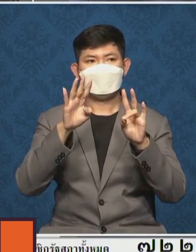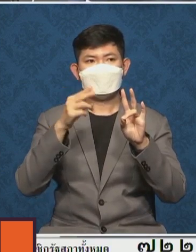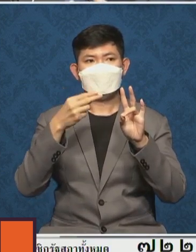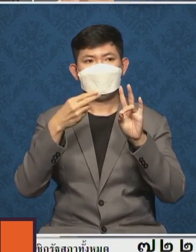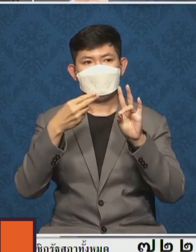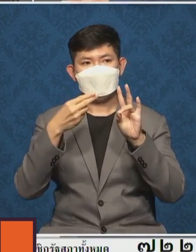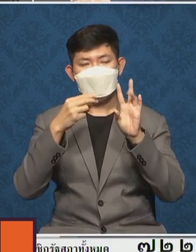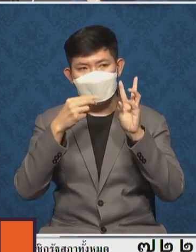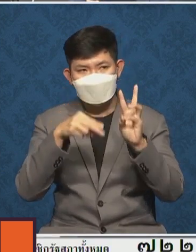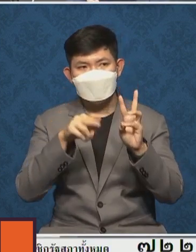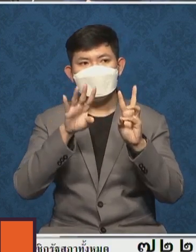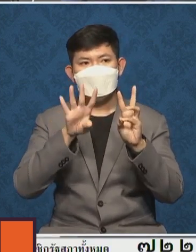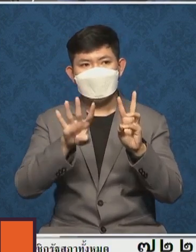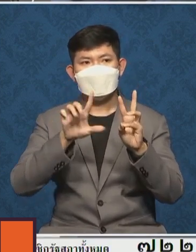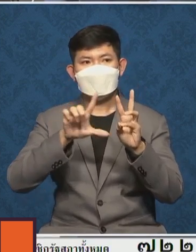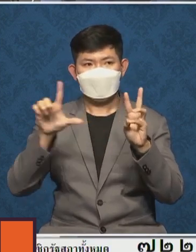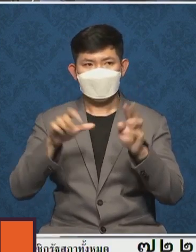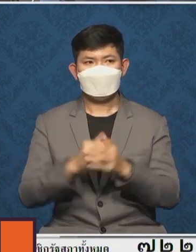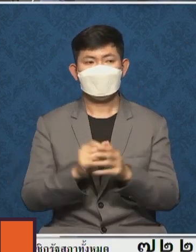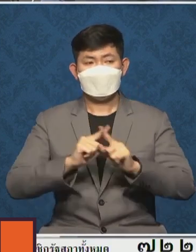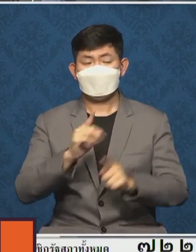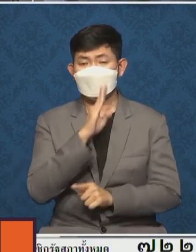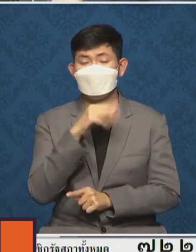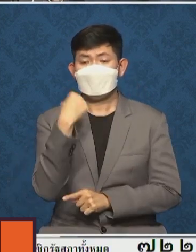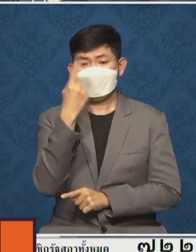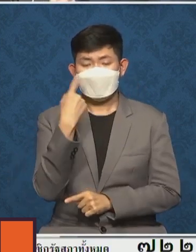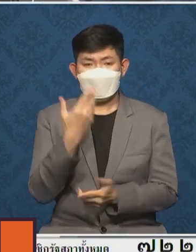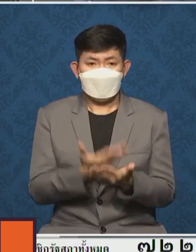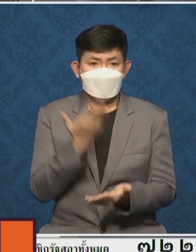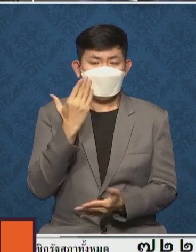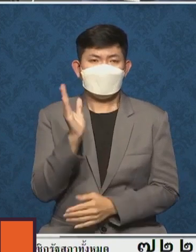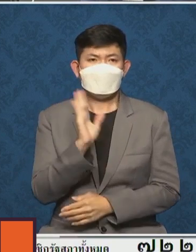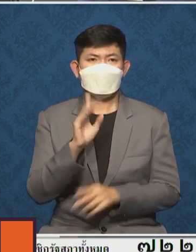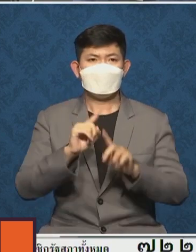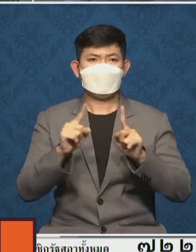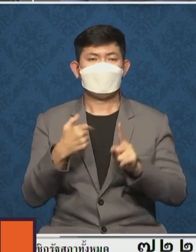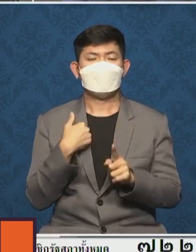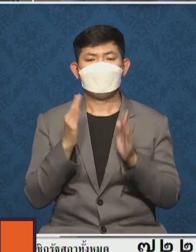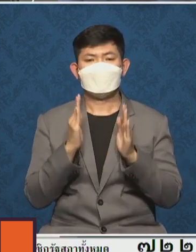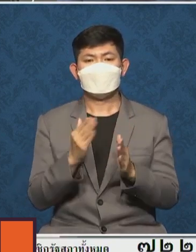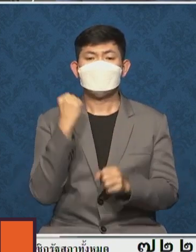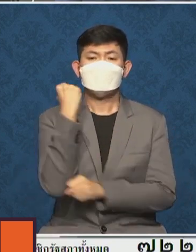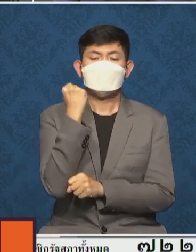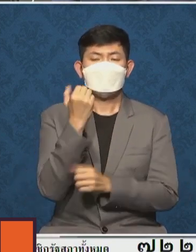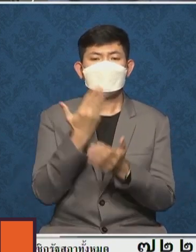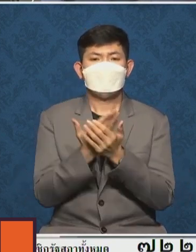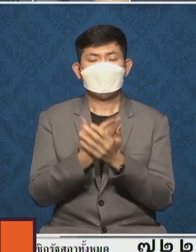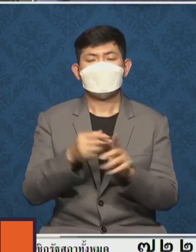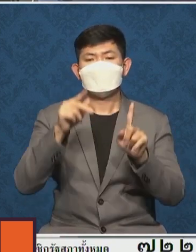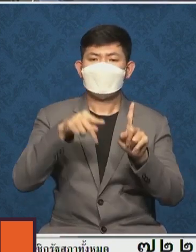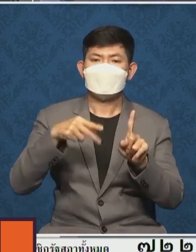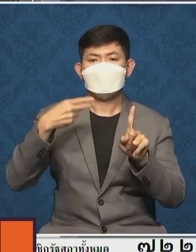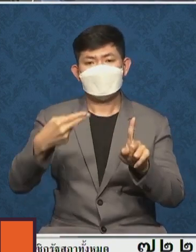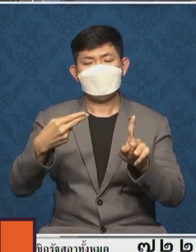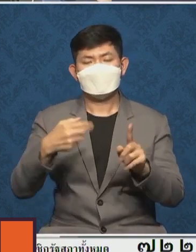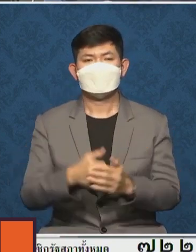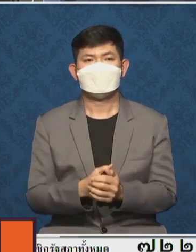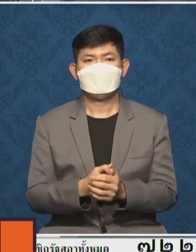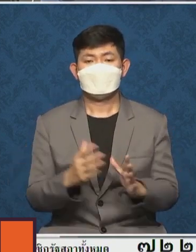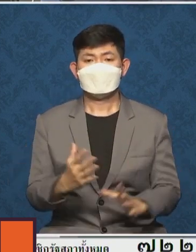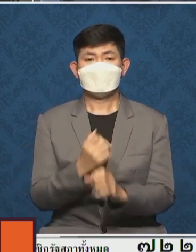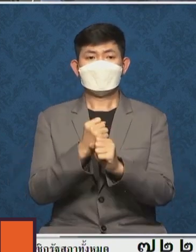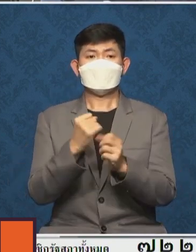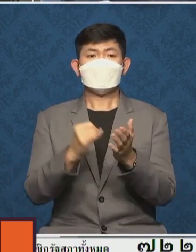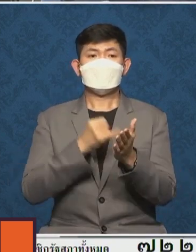เร็วนี้ปรับกับบุคคลทั่วไปที่ไม่ใช่มหาเศรษฐีอาจจะจ่ายค่าปรับเพียงแค่หลักพันหรือหลักหมื่นบาทเท่านั้นเองหรือพูดสรุปสั้นๆง่ายๆอีกครั้งนึ